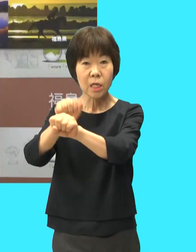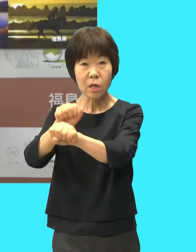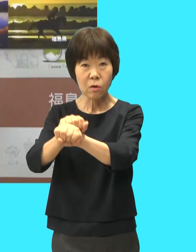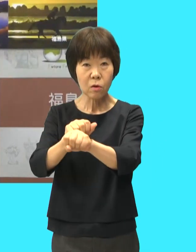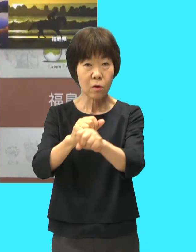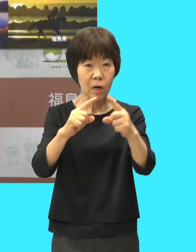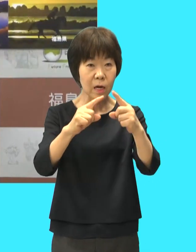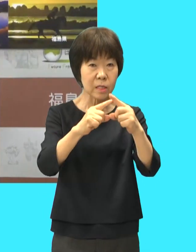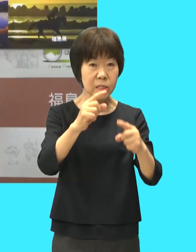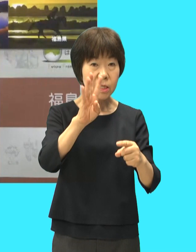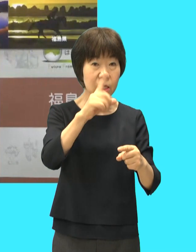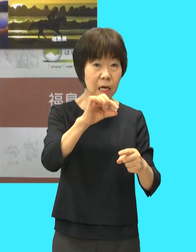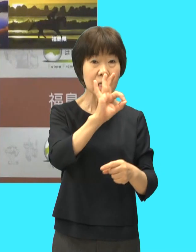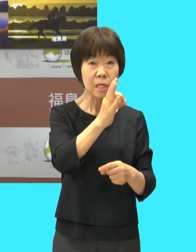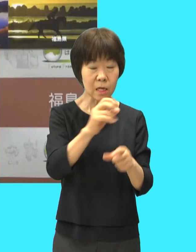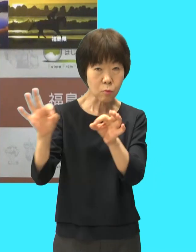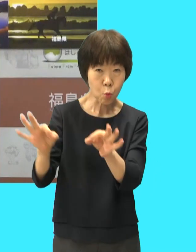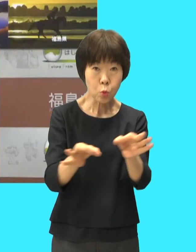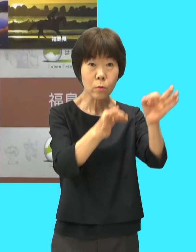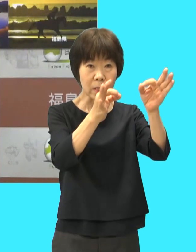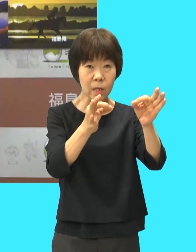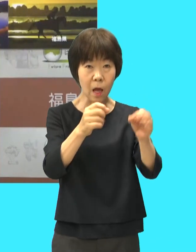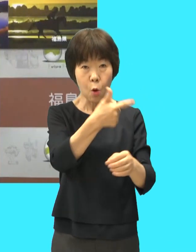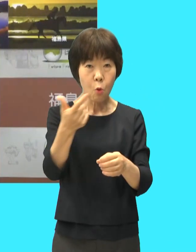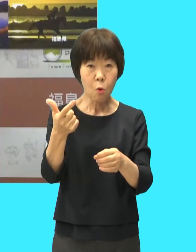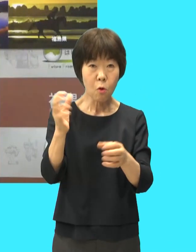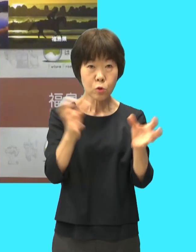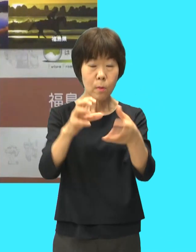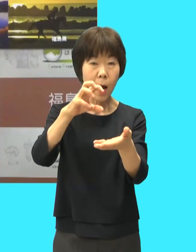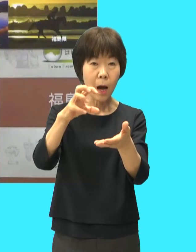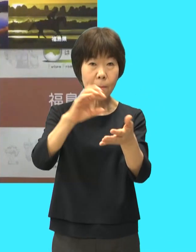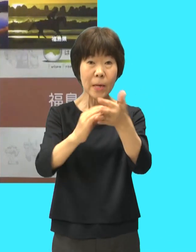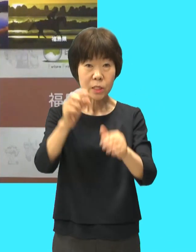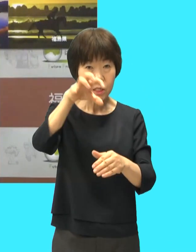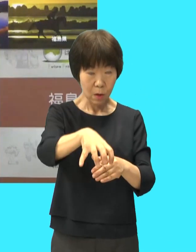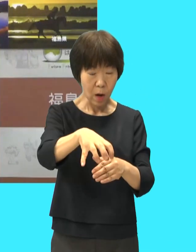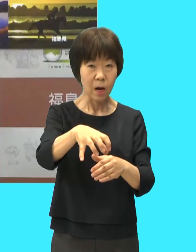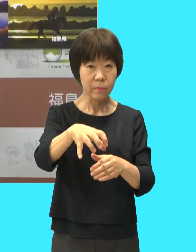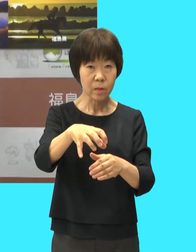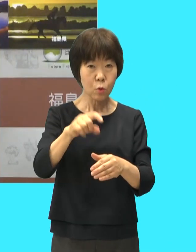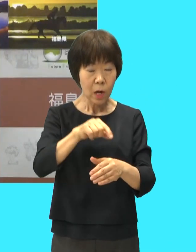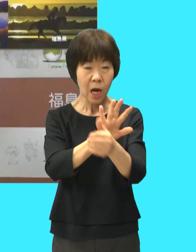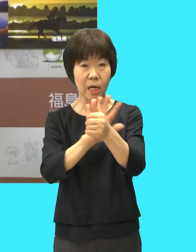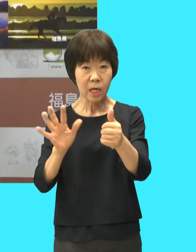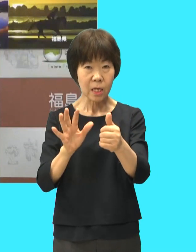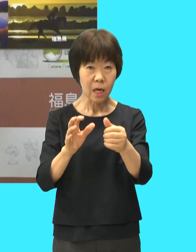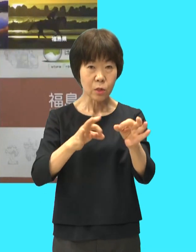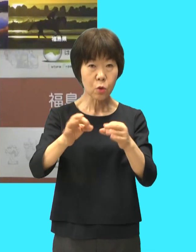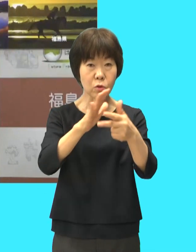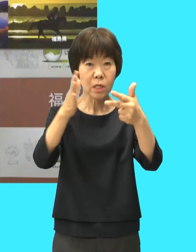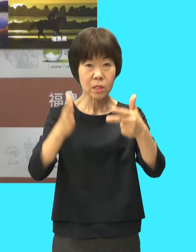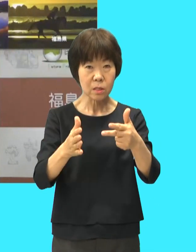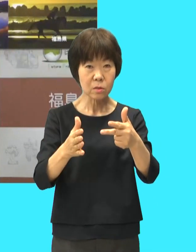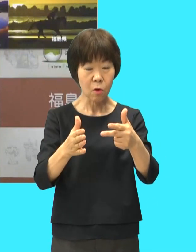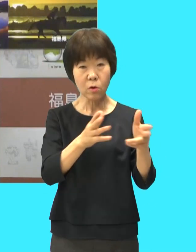か人件費が高騰しまして大熊町ではそのことが背景にあってあの所有セット版整備が一年以上遅れるという話もあります